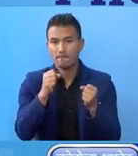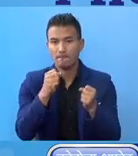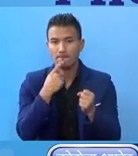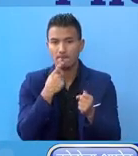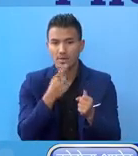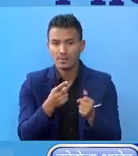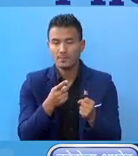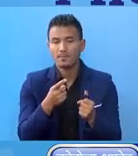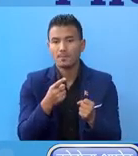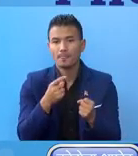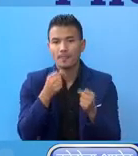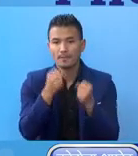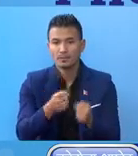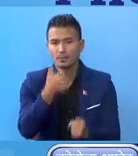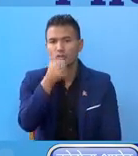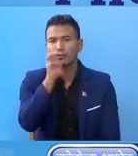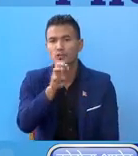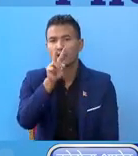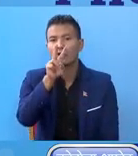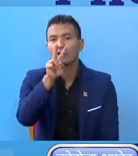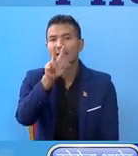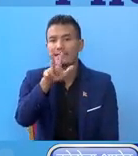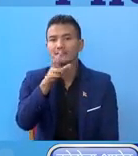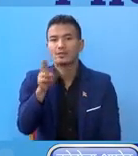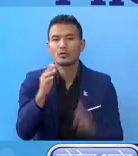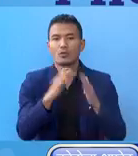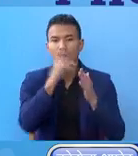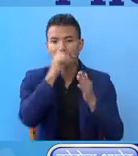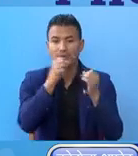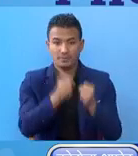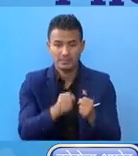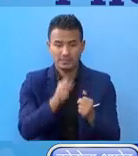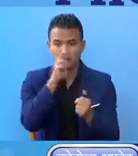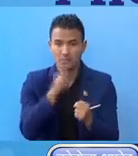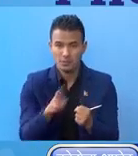होम आइसोलेसनमा बस्ने 6,028 जना हुनुहुन्छ र